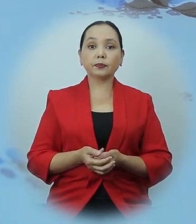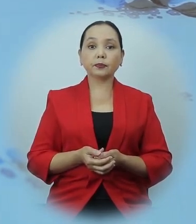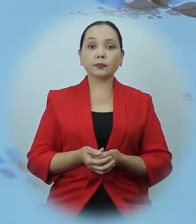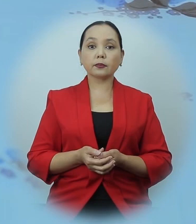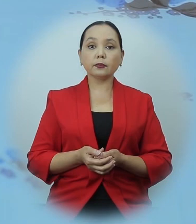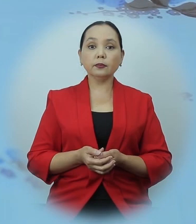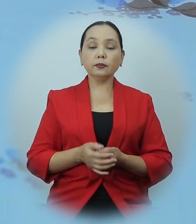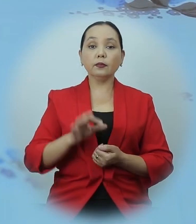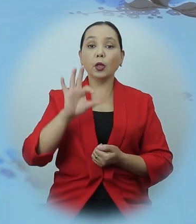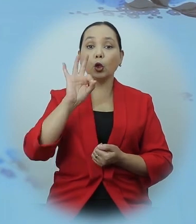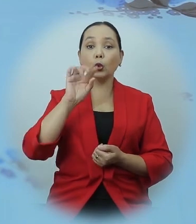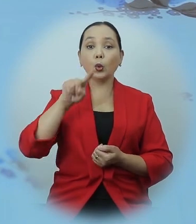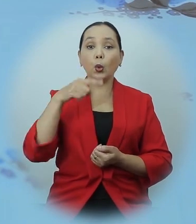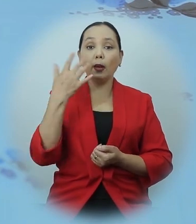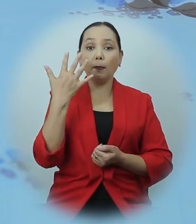И